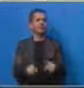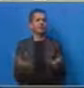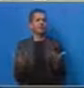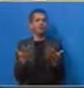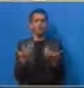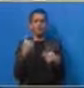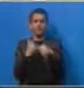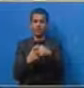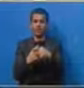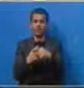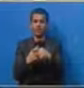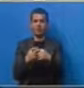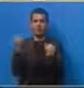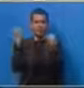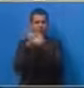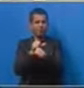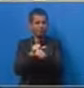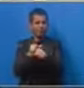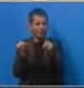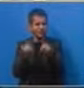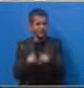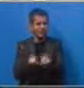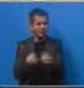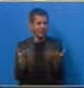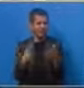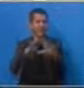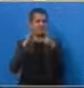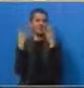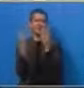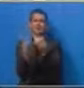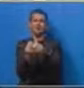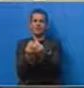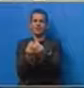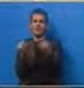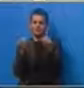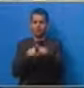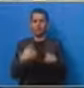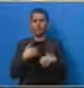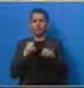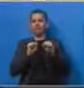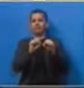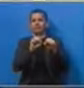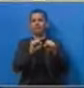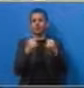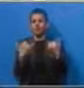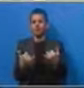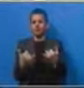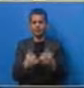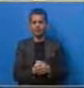për shkak se edhe të metat janë njëjta, prandaj njëjtë do ta kundërshtojmë edhe tani.